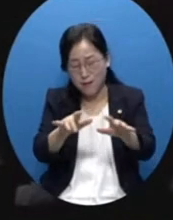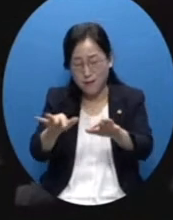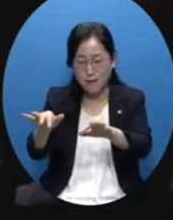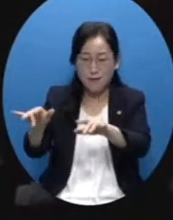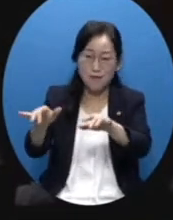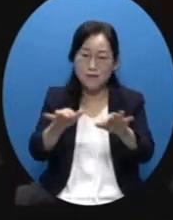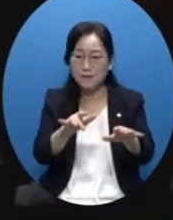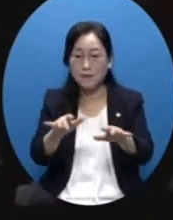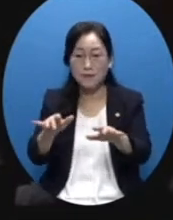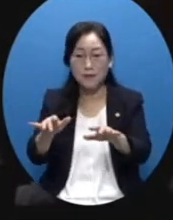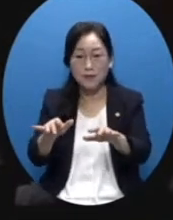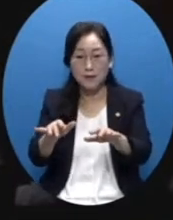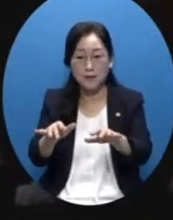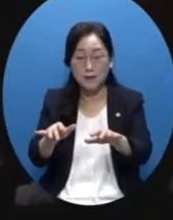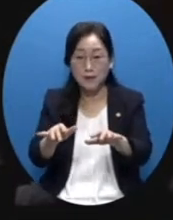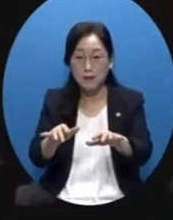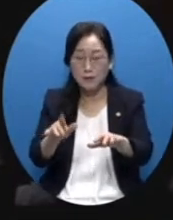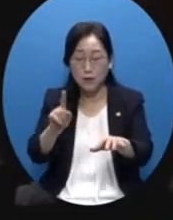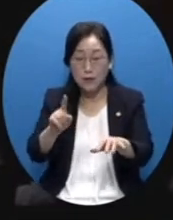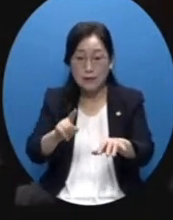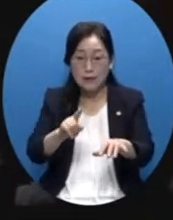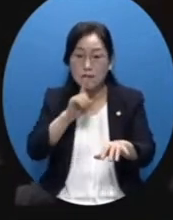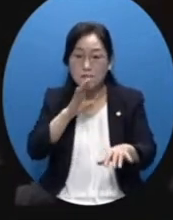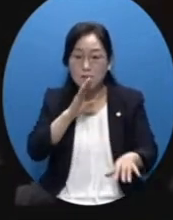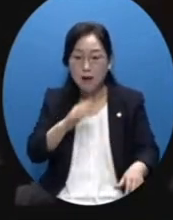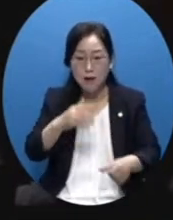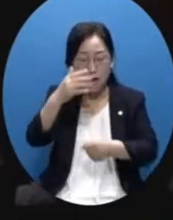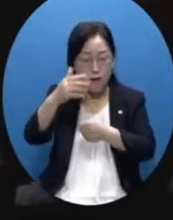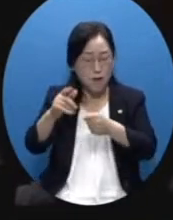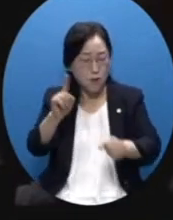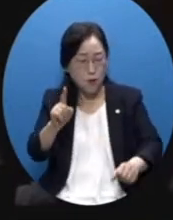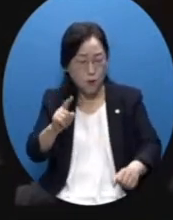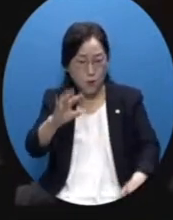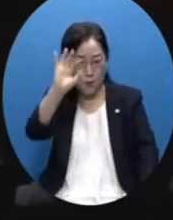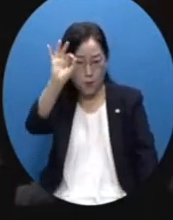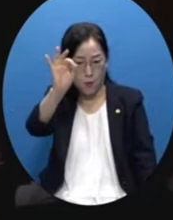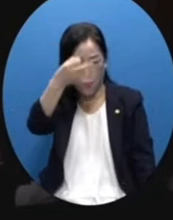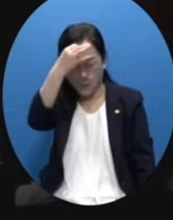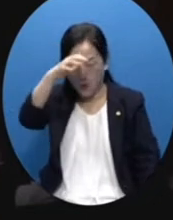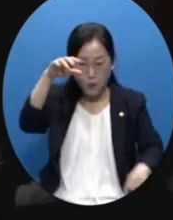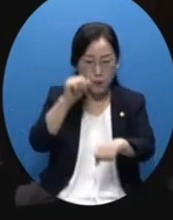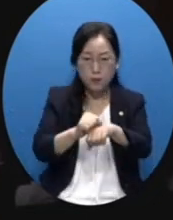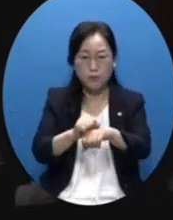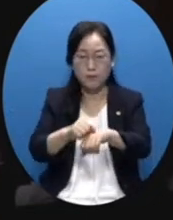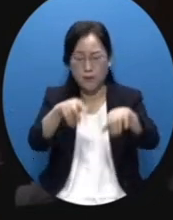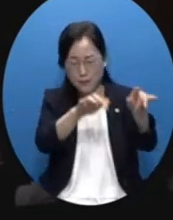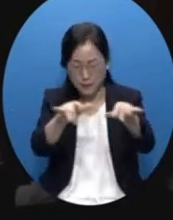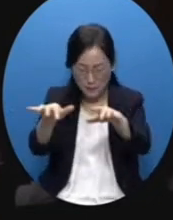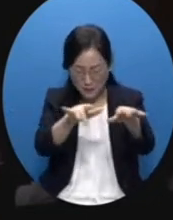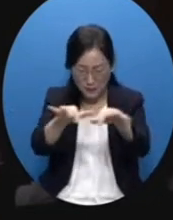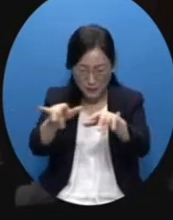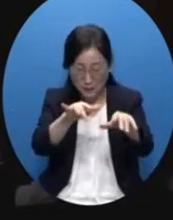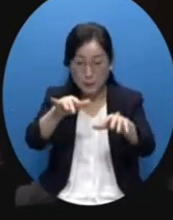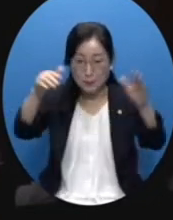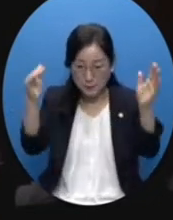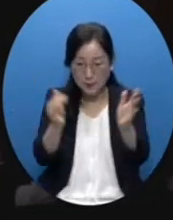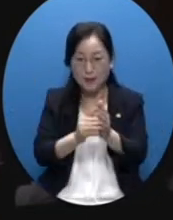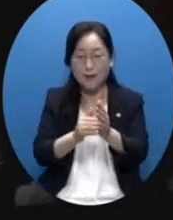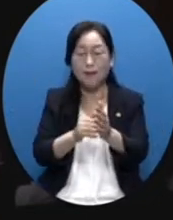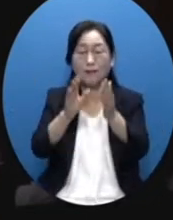대해 되면 힘들 연주를 했다 할 정도로 연주 볼을 했는데 연주가 끝났을 때